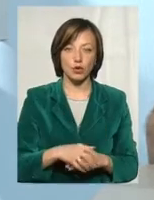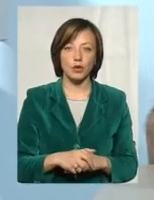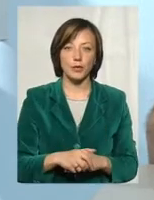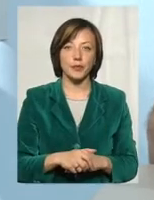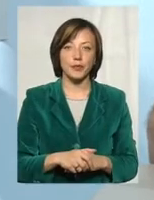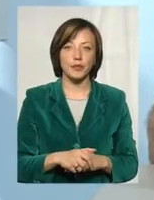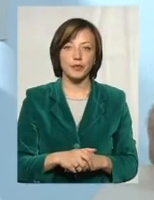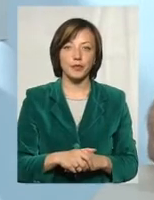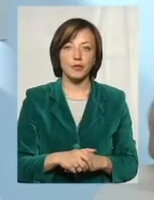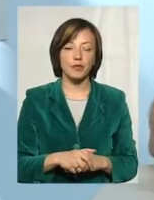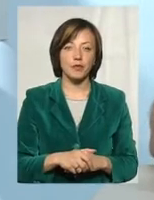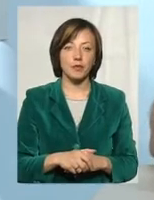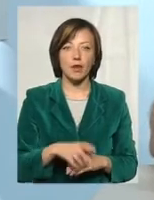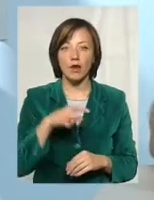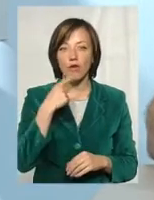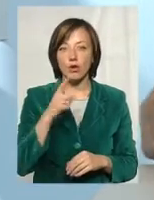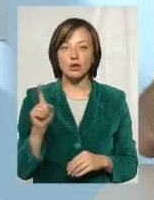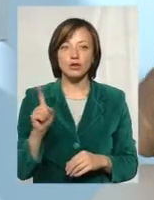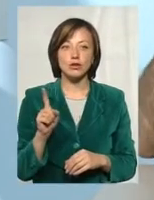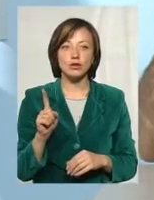прибуток. Вона говорить, що